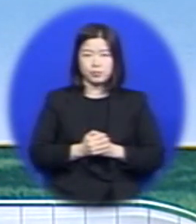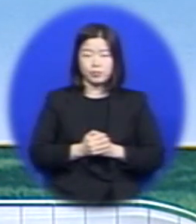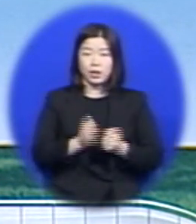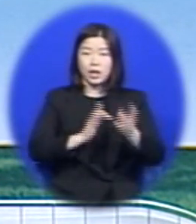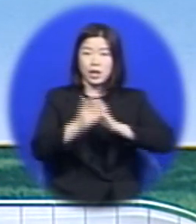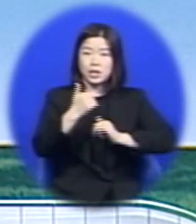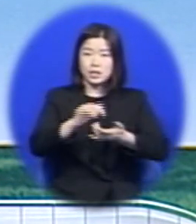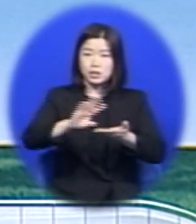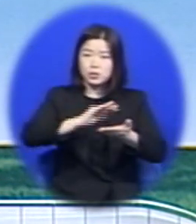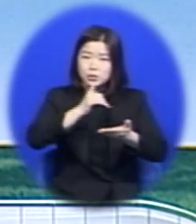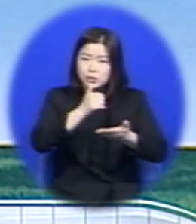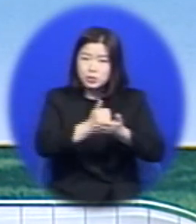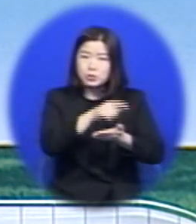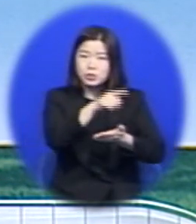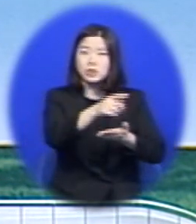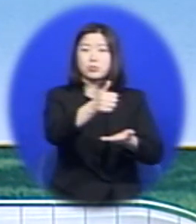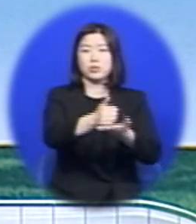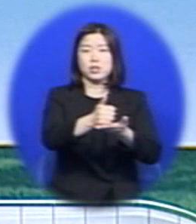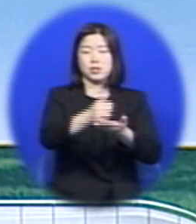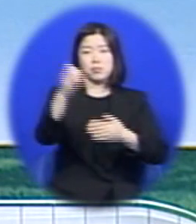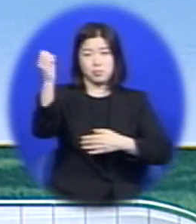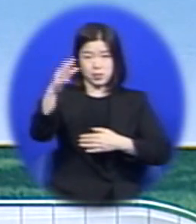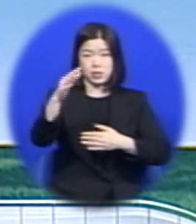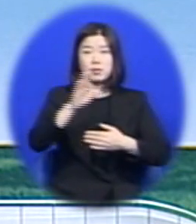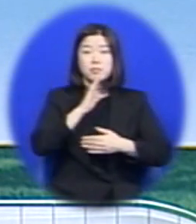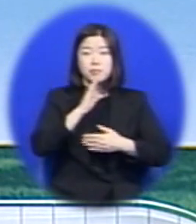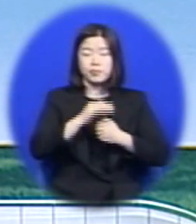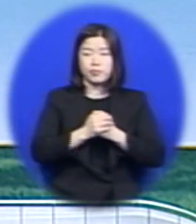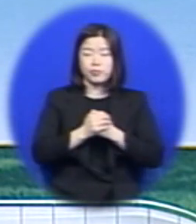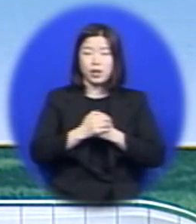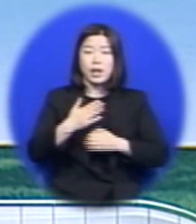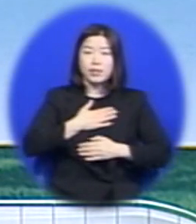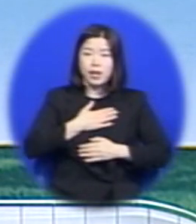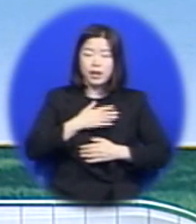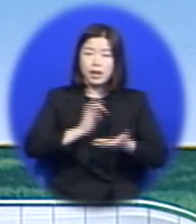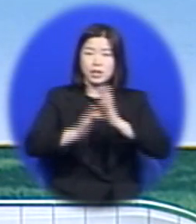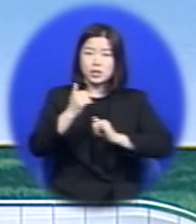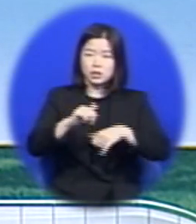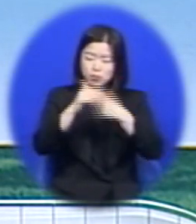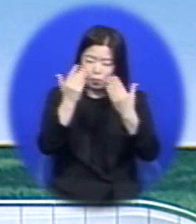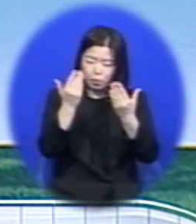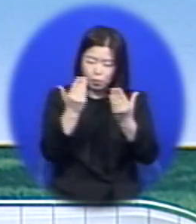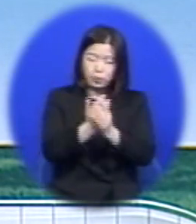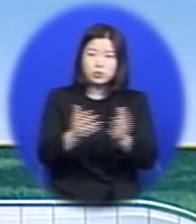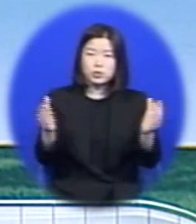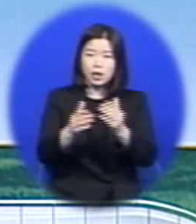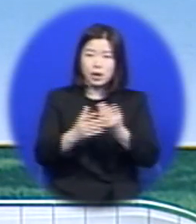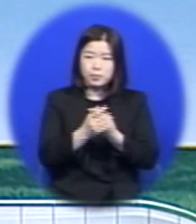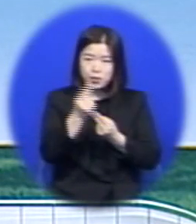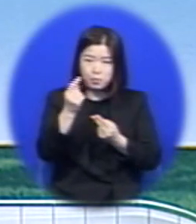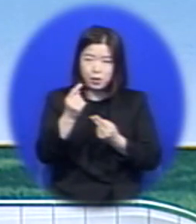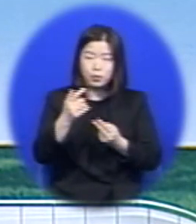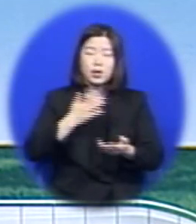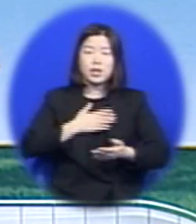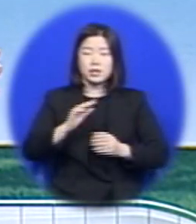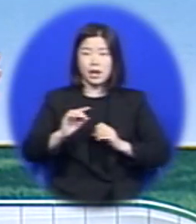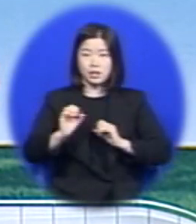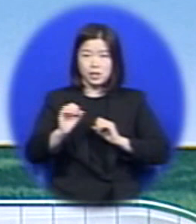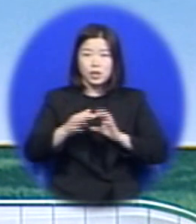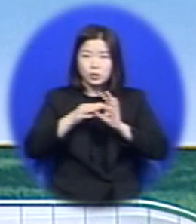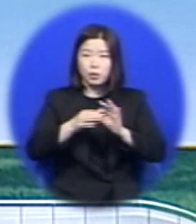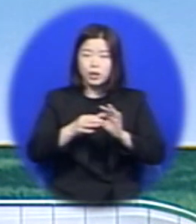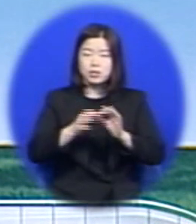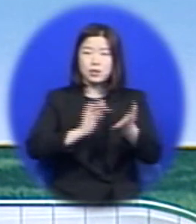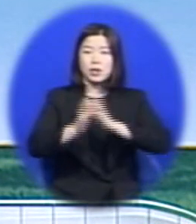예수 그리스도 그분이 빛이시잖아요. 내가 예수님과 온전히 연합함으로 나를 통하여 빛이신 주님이 드러나시게